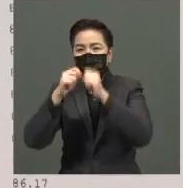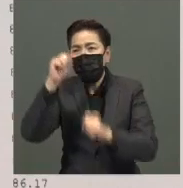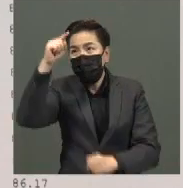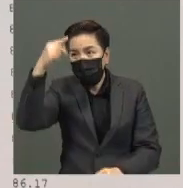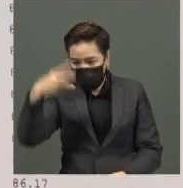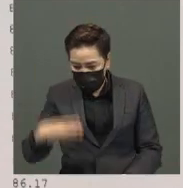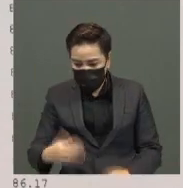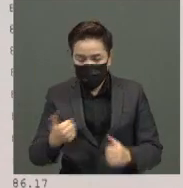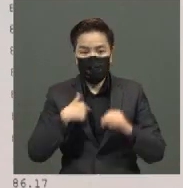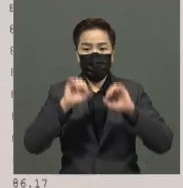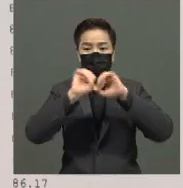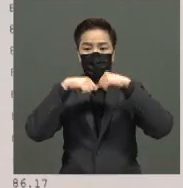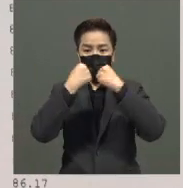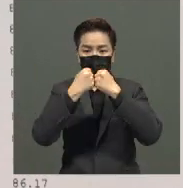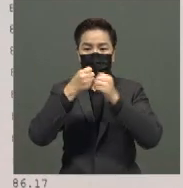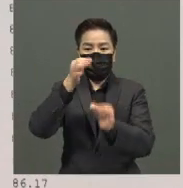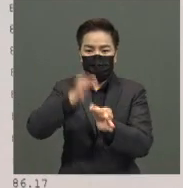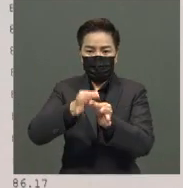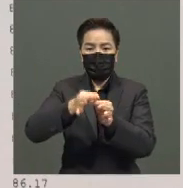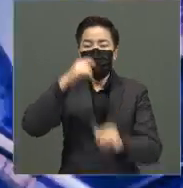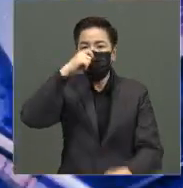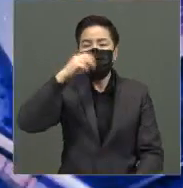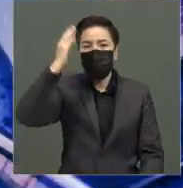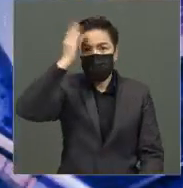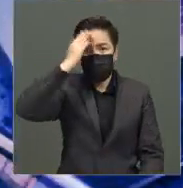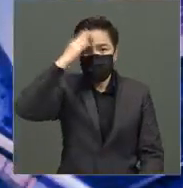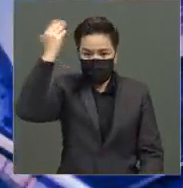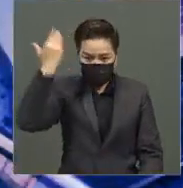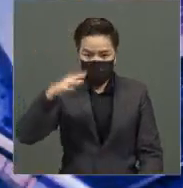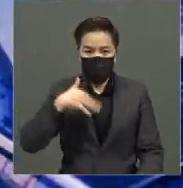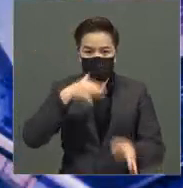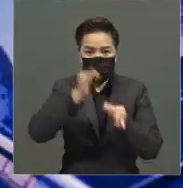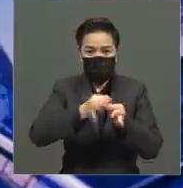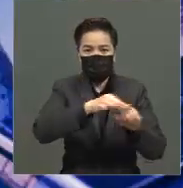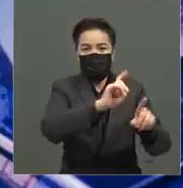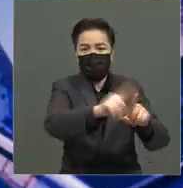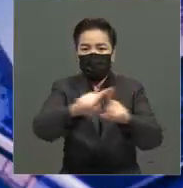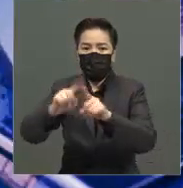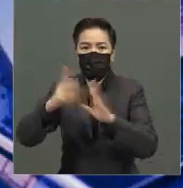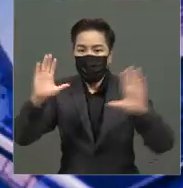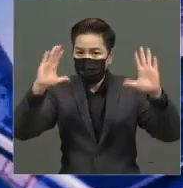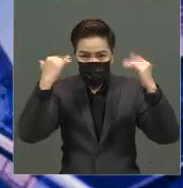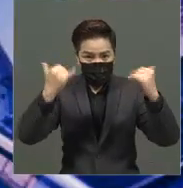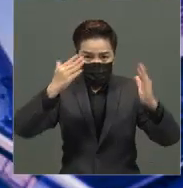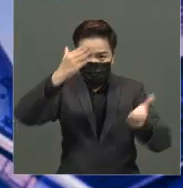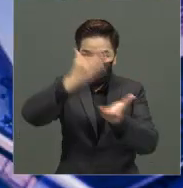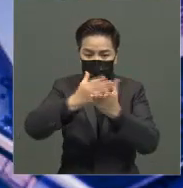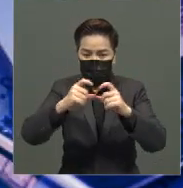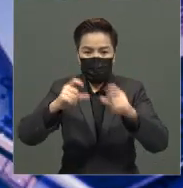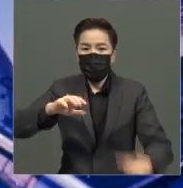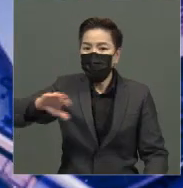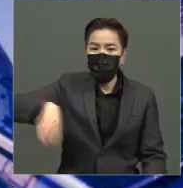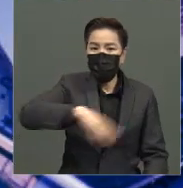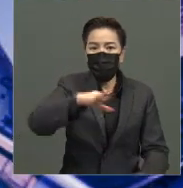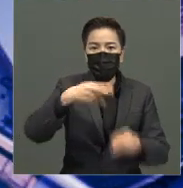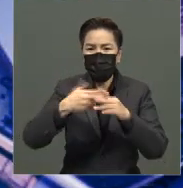พี่แบงค์ชาติและสมาคมธนาคารไทยทราบเรื่องเขาก็บอกว่าตอนเนี้ยธนาคารต่างๆก็ได้รับระงับแล้วนะครับการใช้บัตรของ